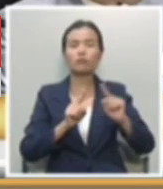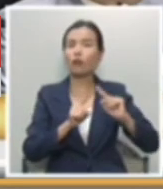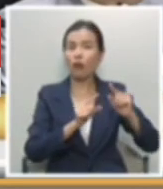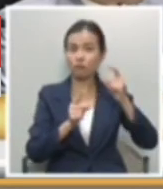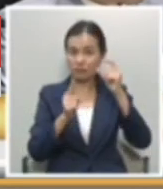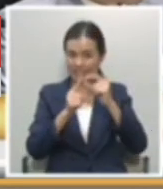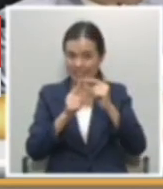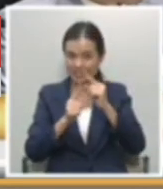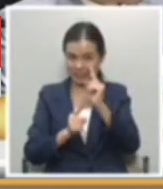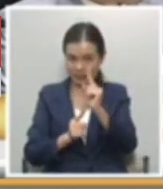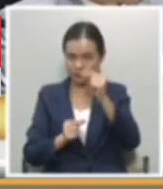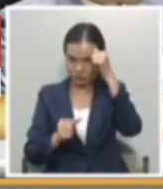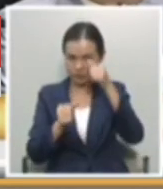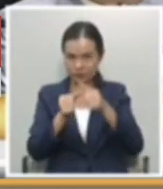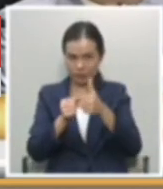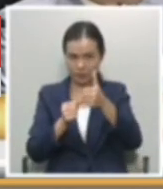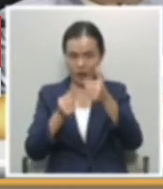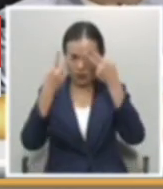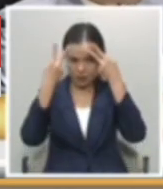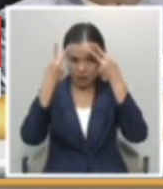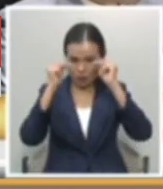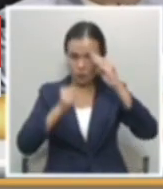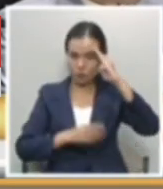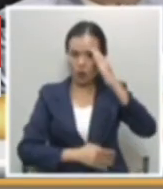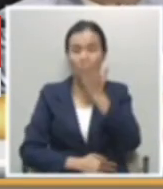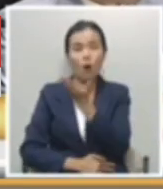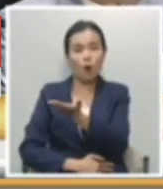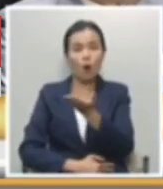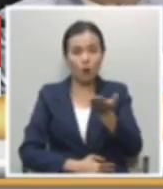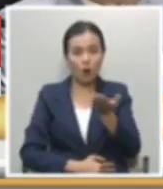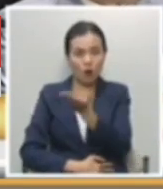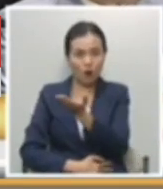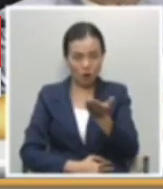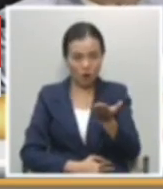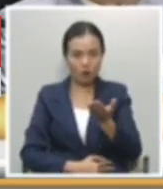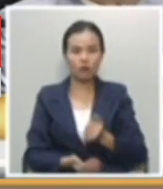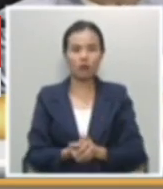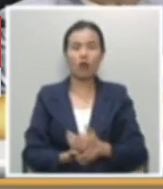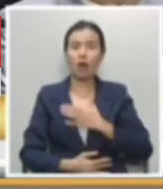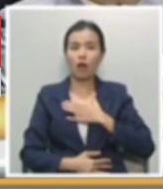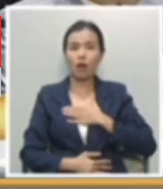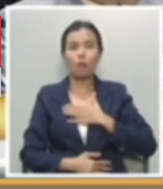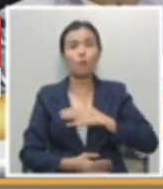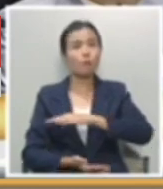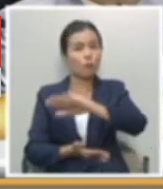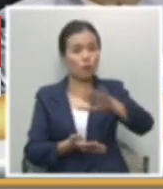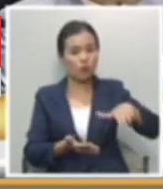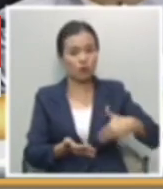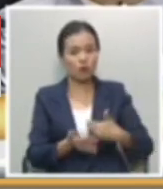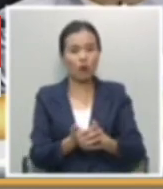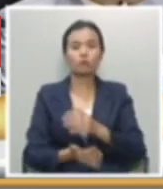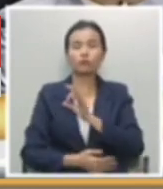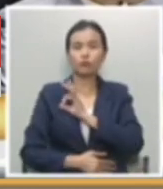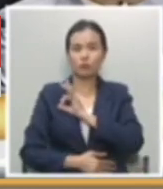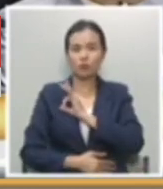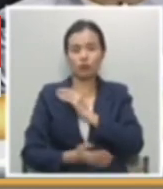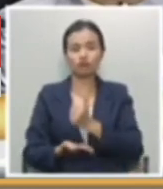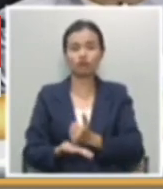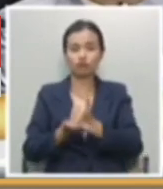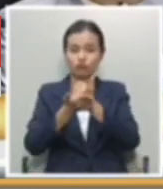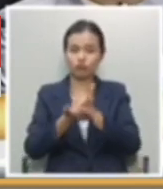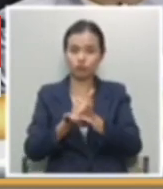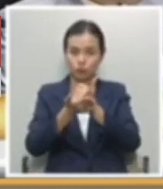ได้ท่านนายกรัฐมนตรีได้ขอร้องให้พวกเราสมาชิกทั้งหลายได้ช่วยกัน